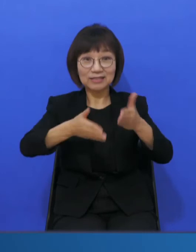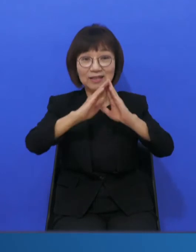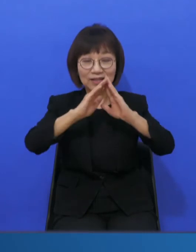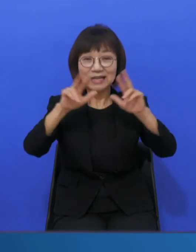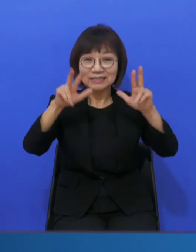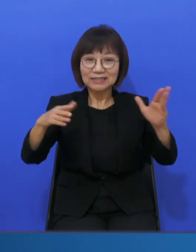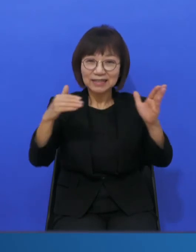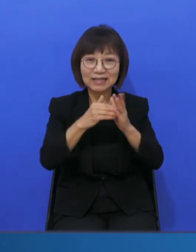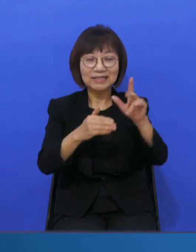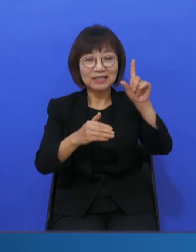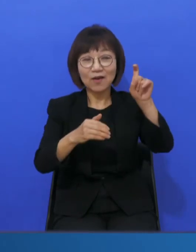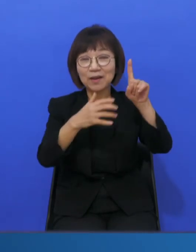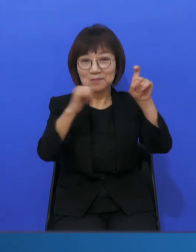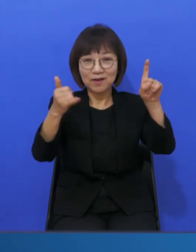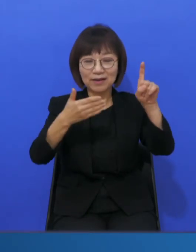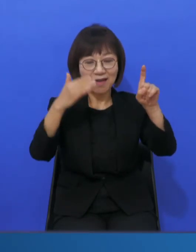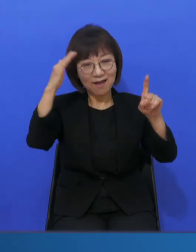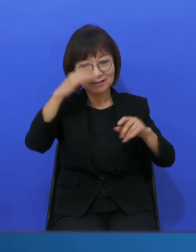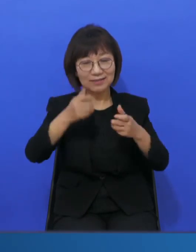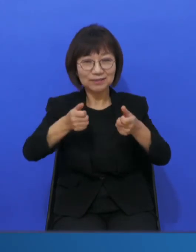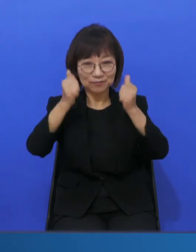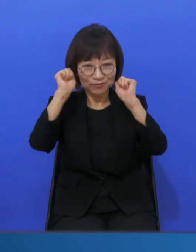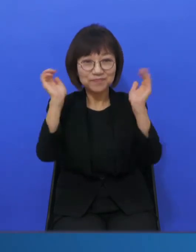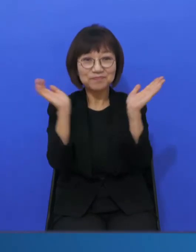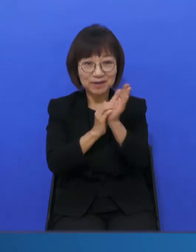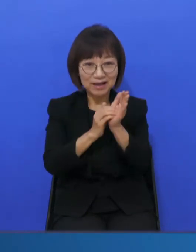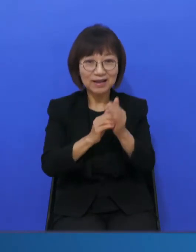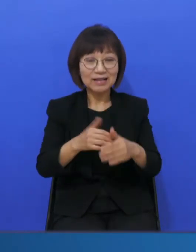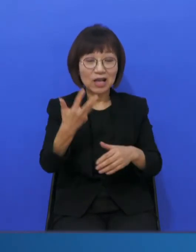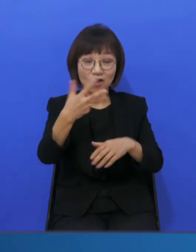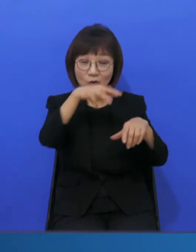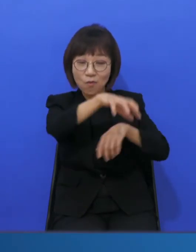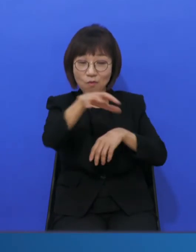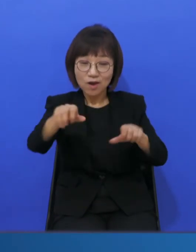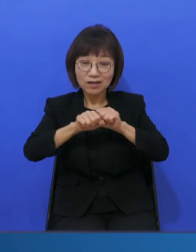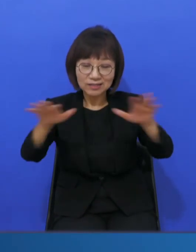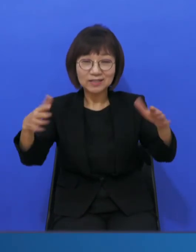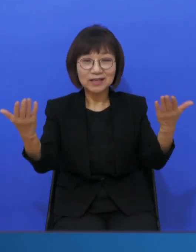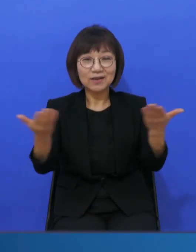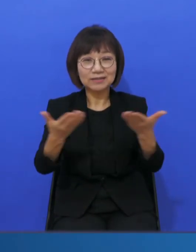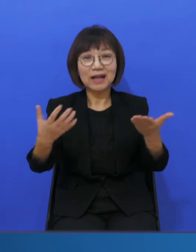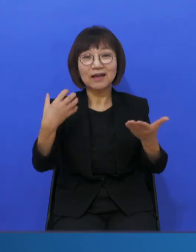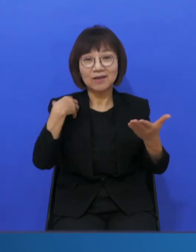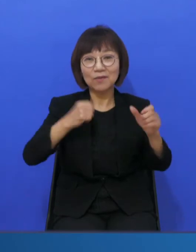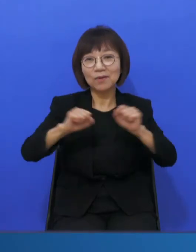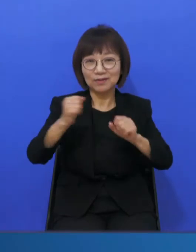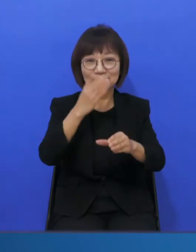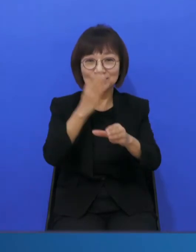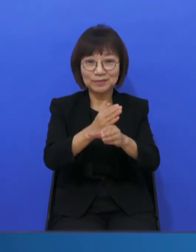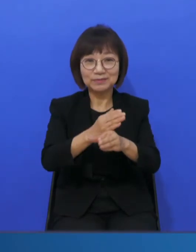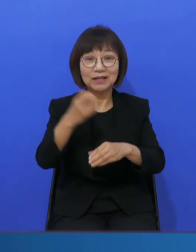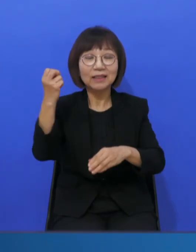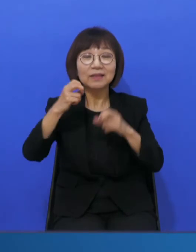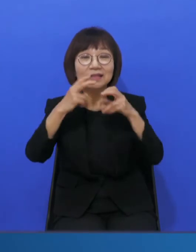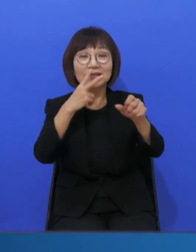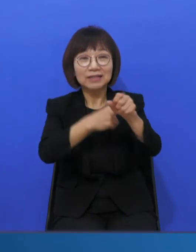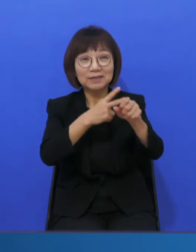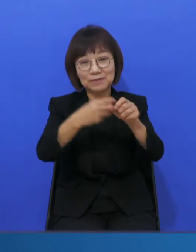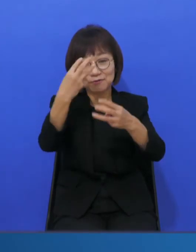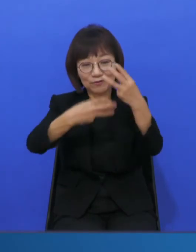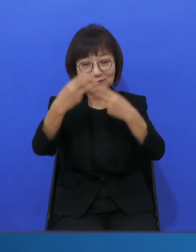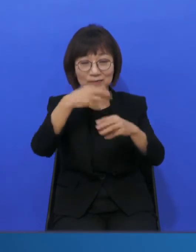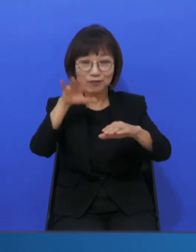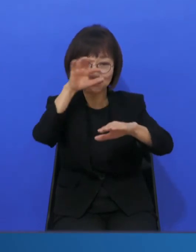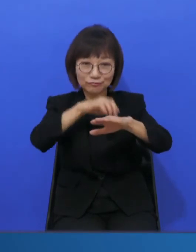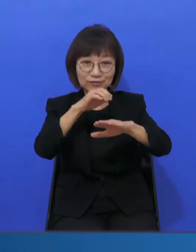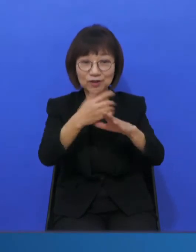현재까지 11명의 신학생이 졸업하였고 8지역에 흩어져 사역 중입니다. 또한 선교사님은 렘넌트 훈련을